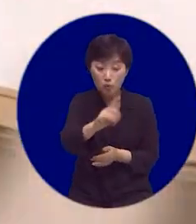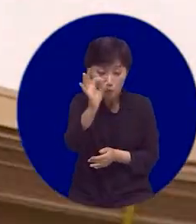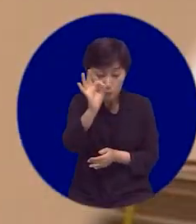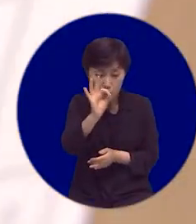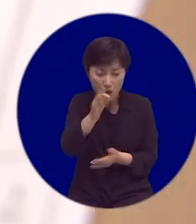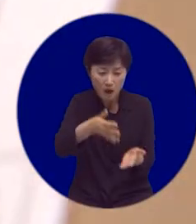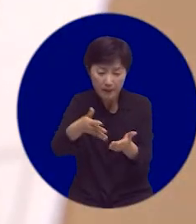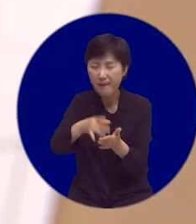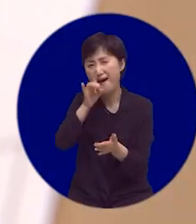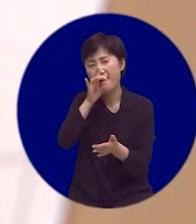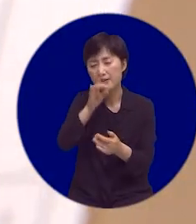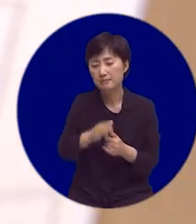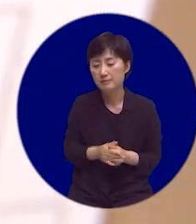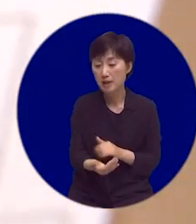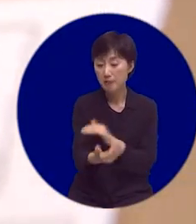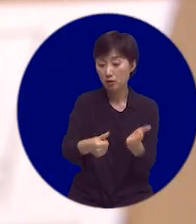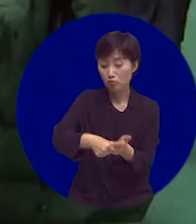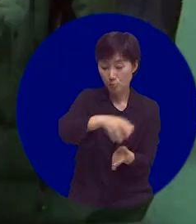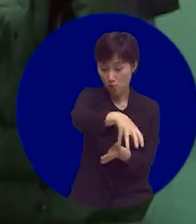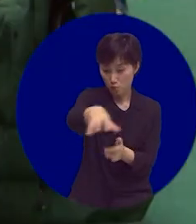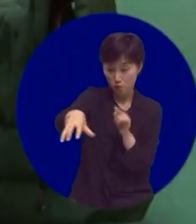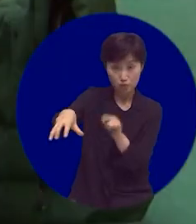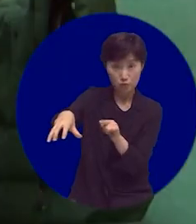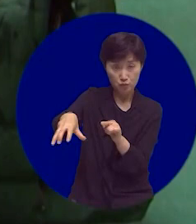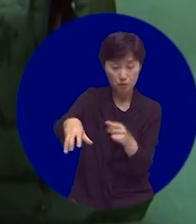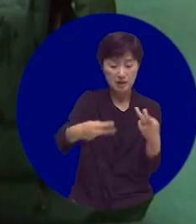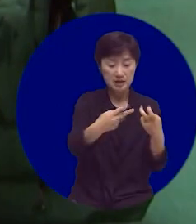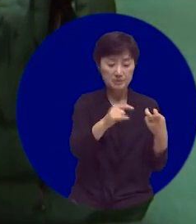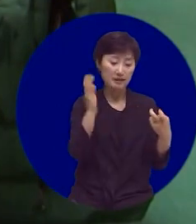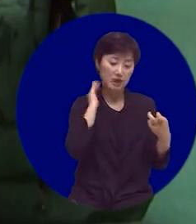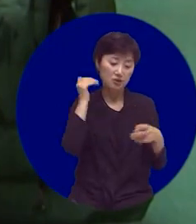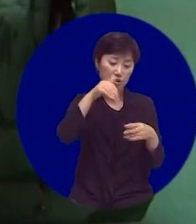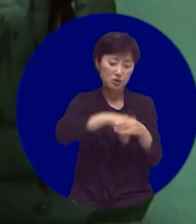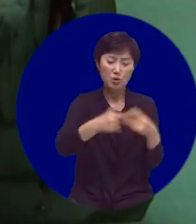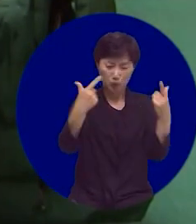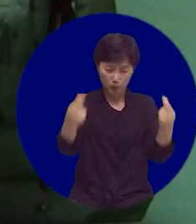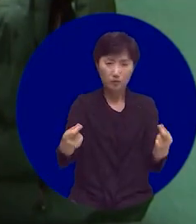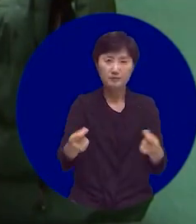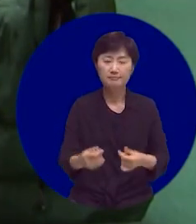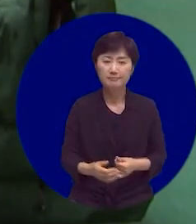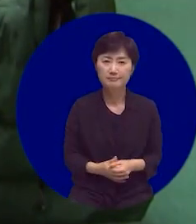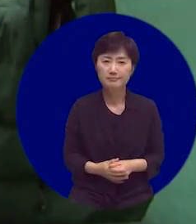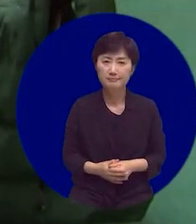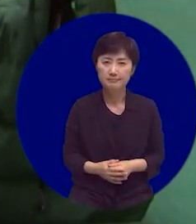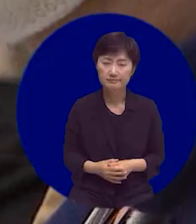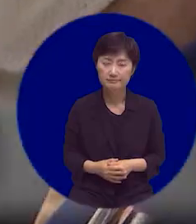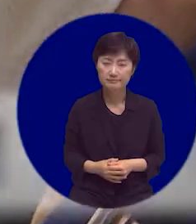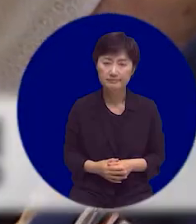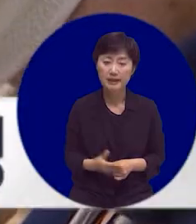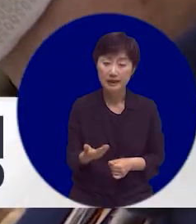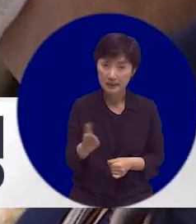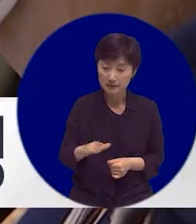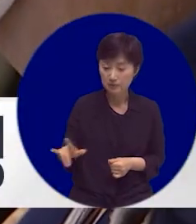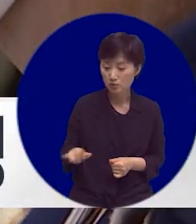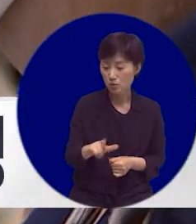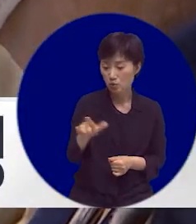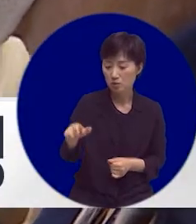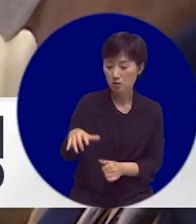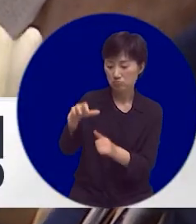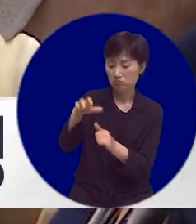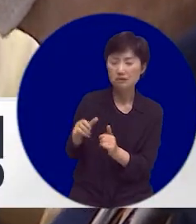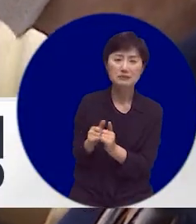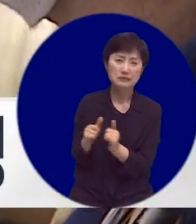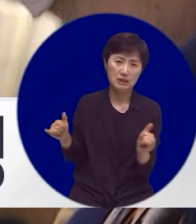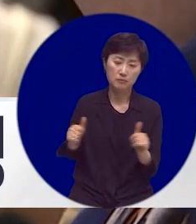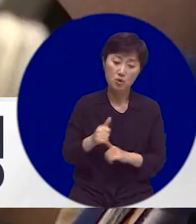어려움이 없도록 대부분의 사전투표소는 지난 제20대 대통령 선거와 같습니다. 다만 코로나19 격리자 등